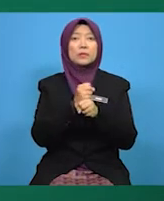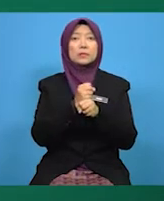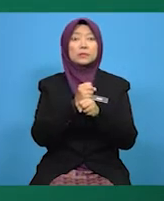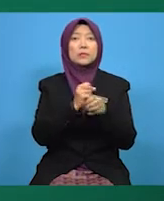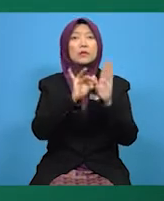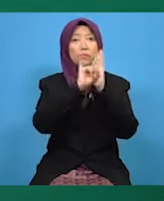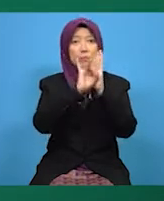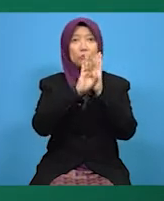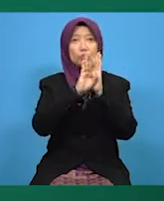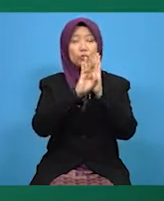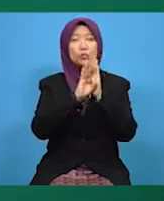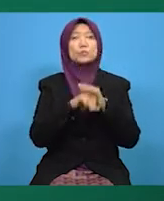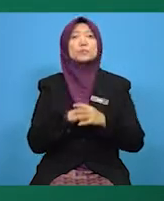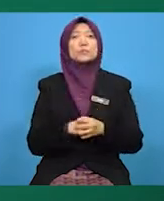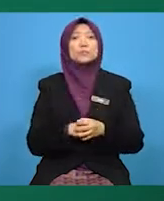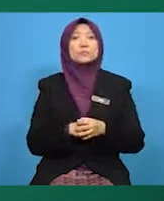menggunakan rumus yang berikut.